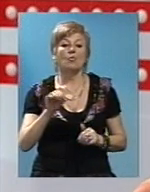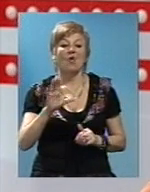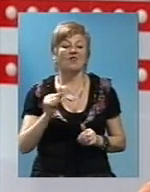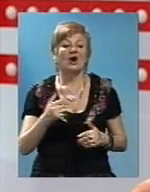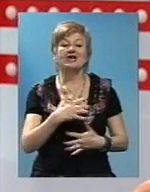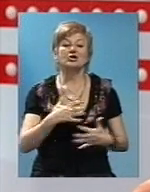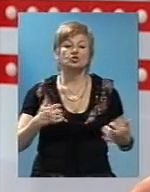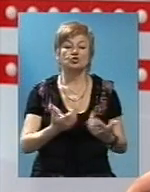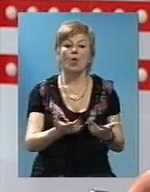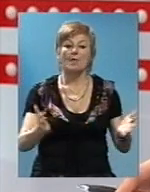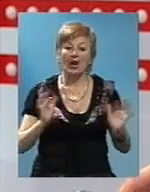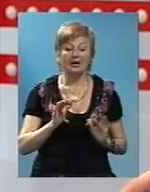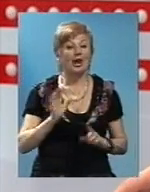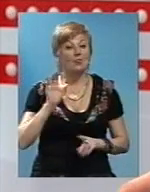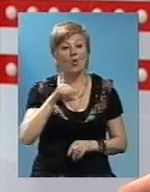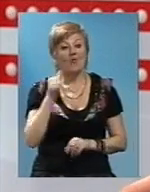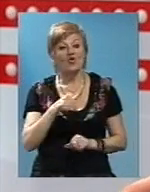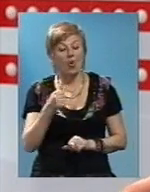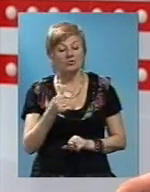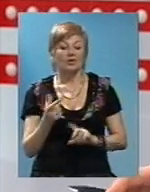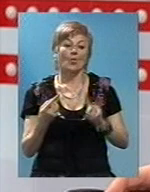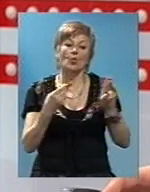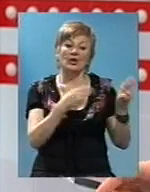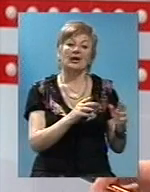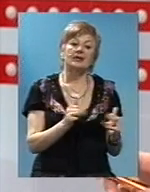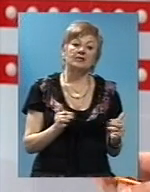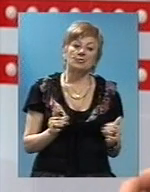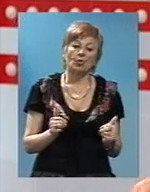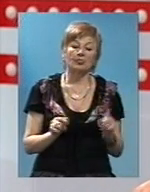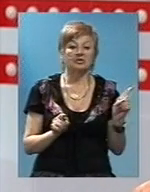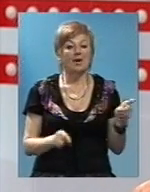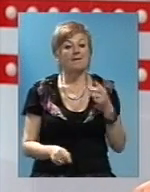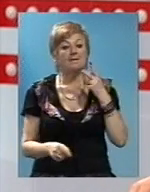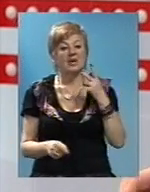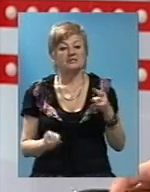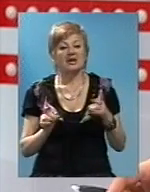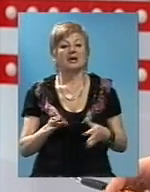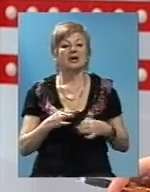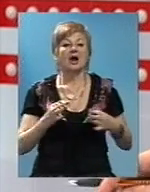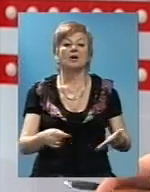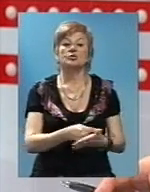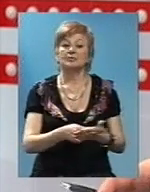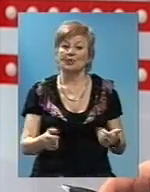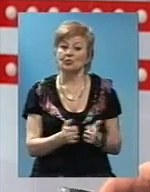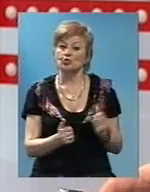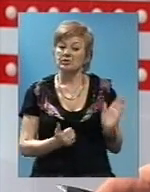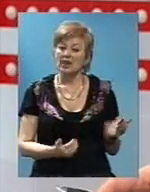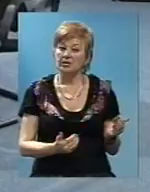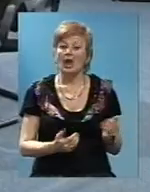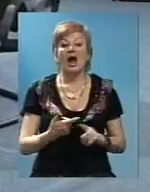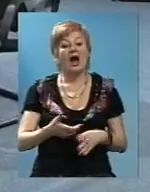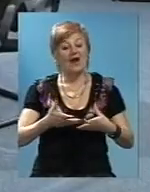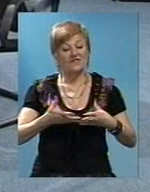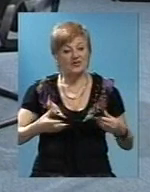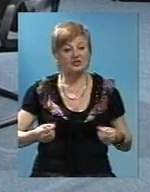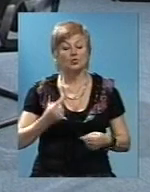зоопарк. Потім на Новий рік ми поїхали до Дніпра вже подивитися там, як святкували наші сусіди. Потім навесні цього року ми вже